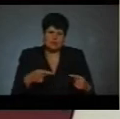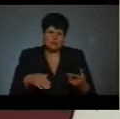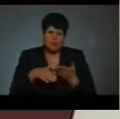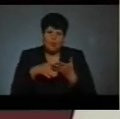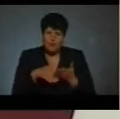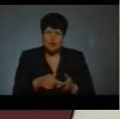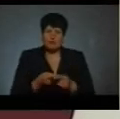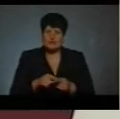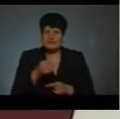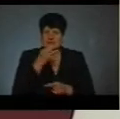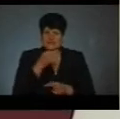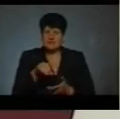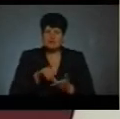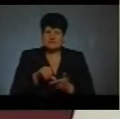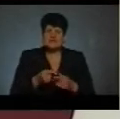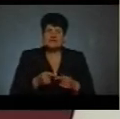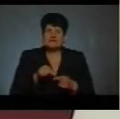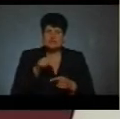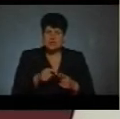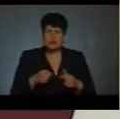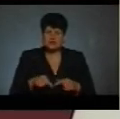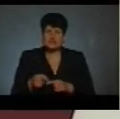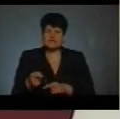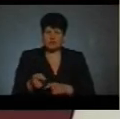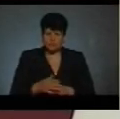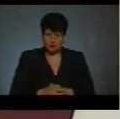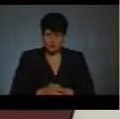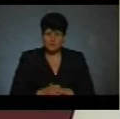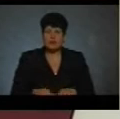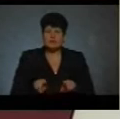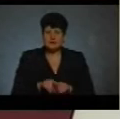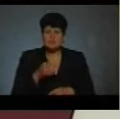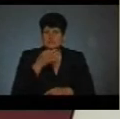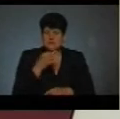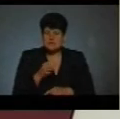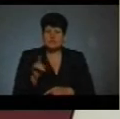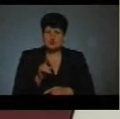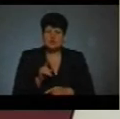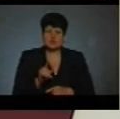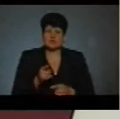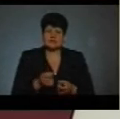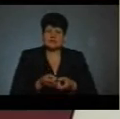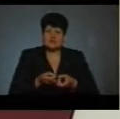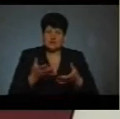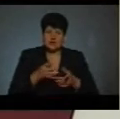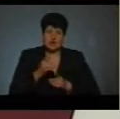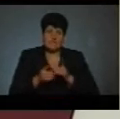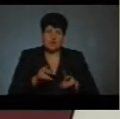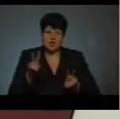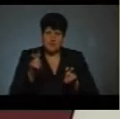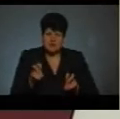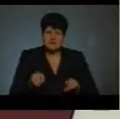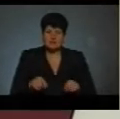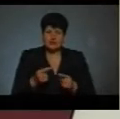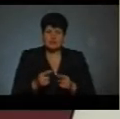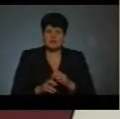Про це розповів представник цієї організації в Тернополі Іван Гонтар. Також він розповів, що Світло реформації – це благодійний фонд, заснований членами